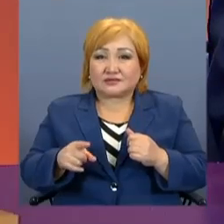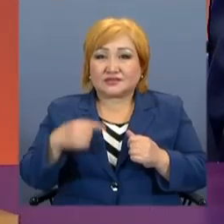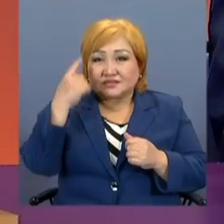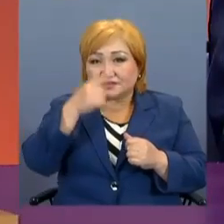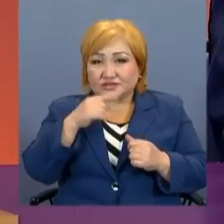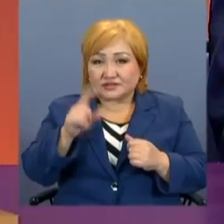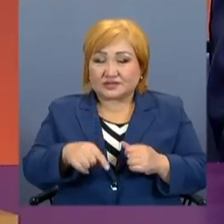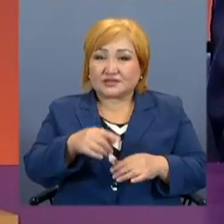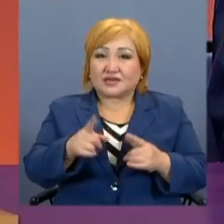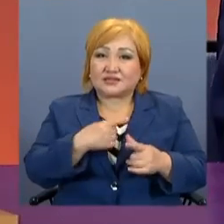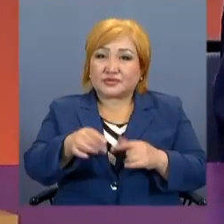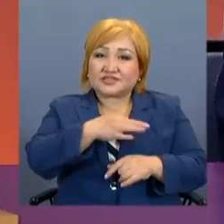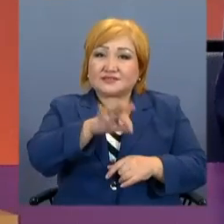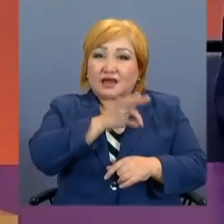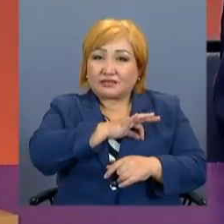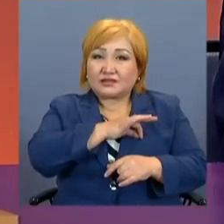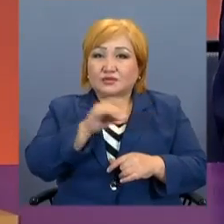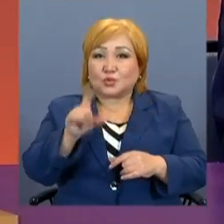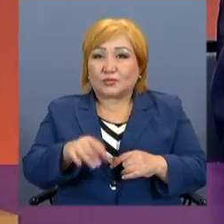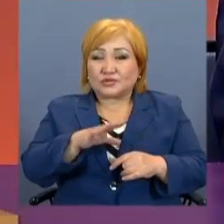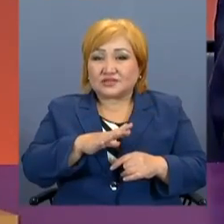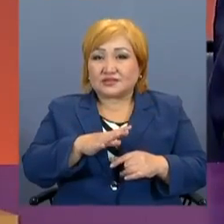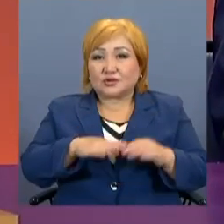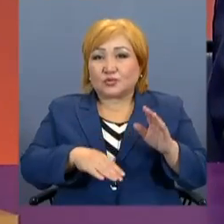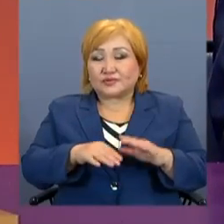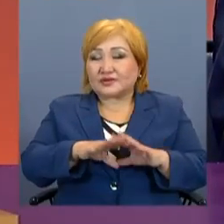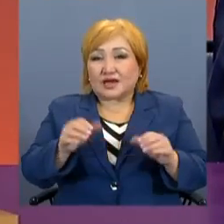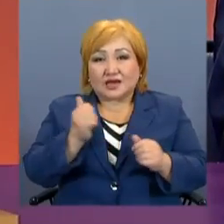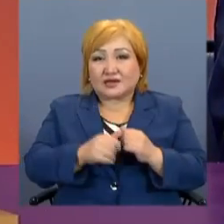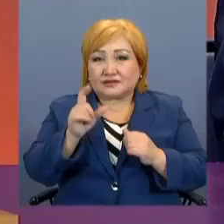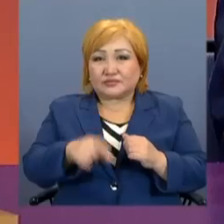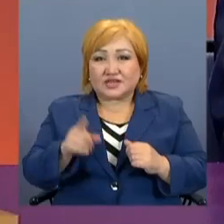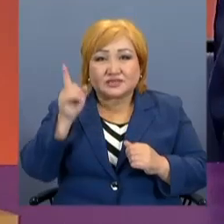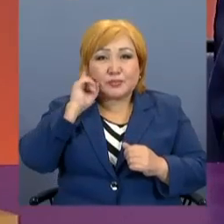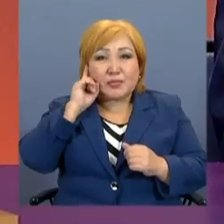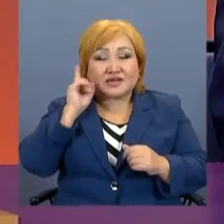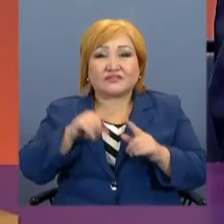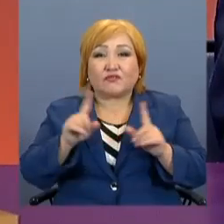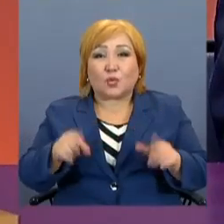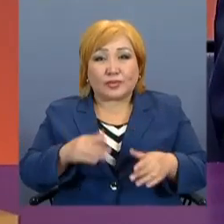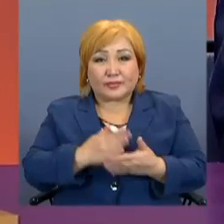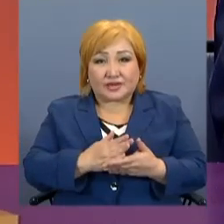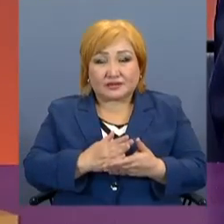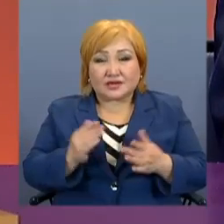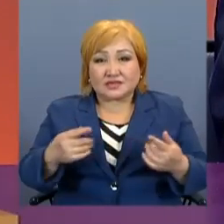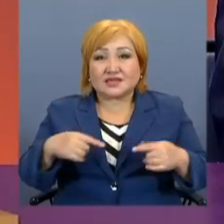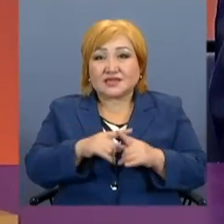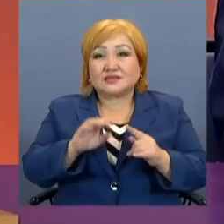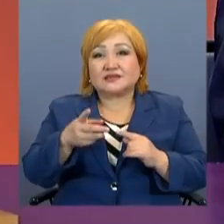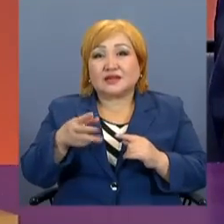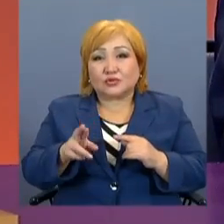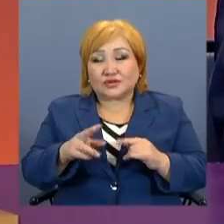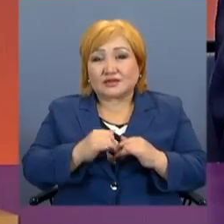қолдарында бір-бір смартфоннан бар. Енді ол және қазіргі технология дамығанмен